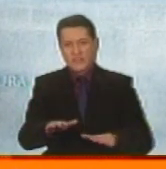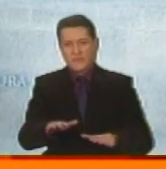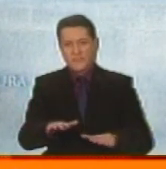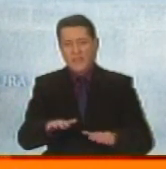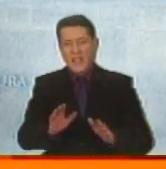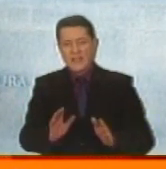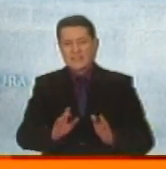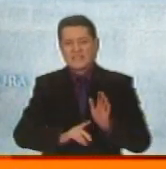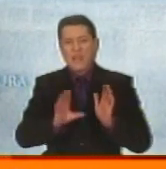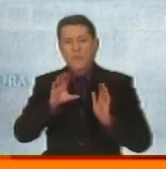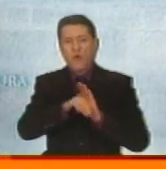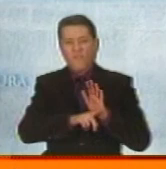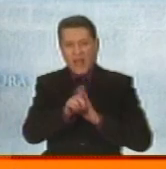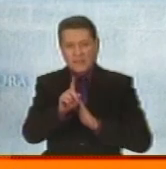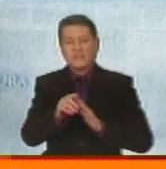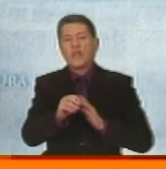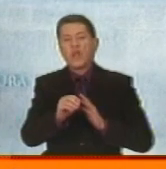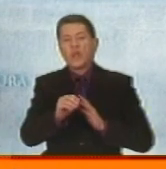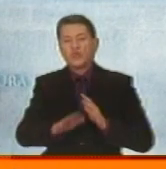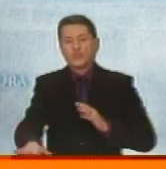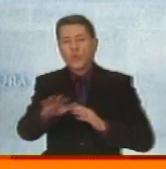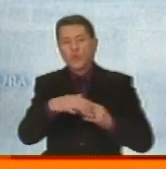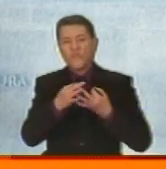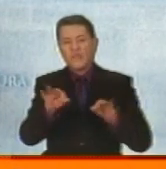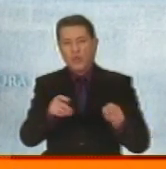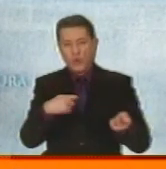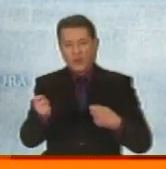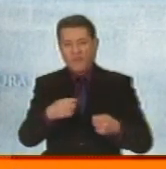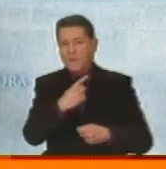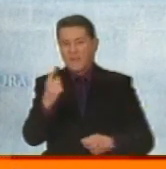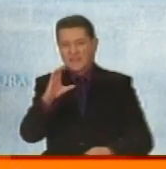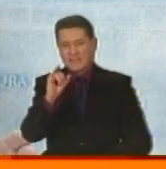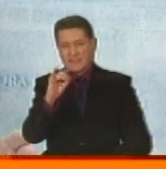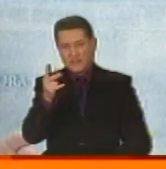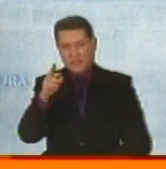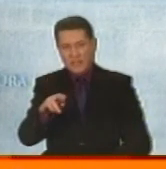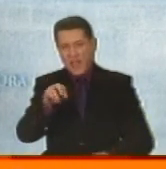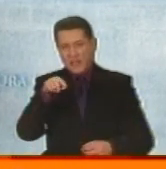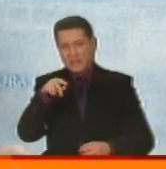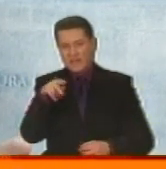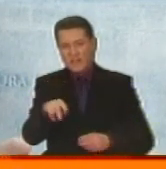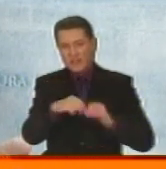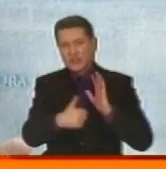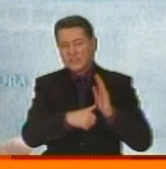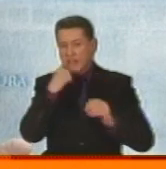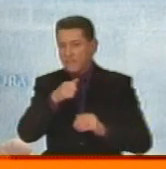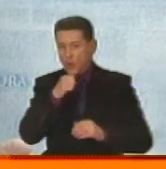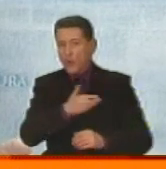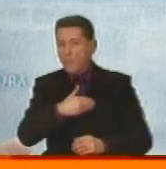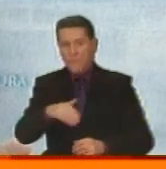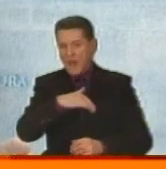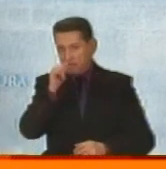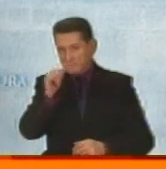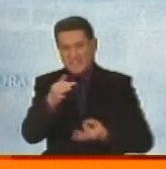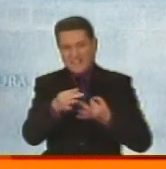запровадити зону вільної торгівлі з 1 січня 2016 року. Ми не дозволимо, щоб